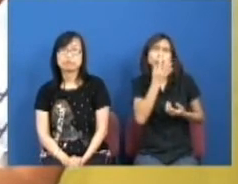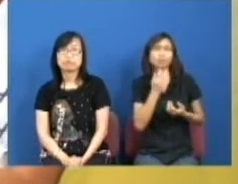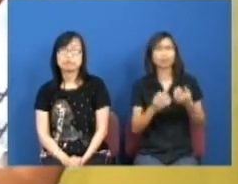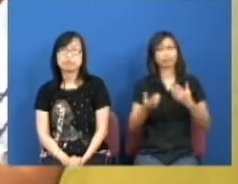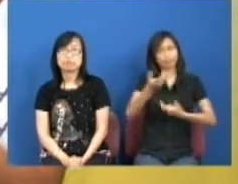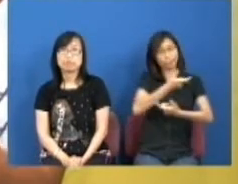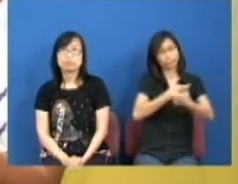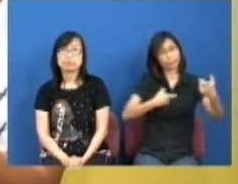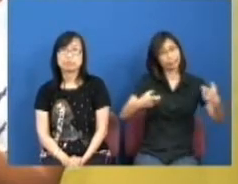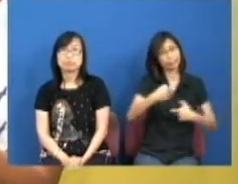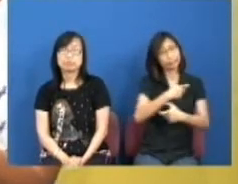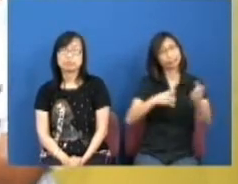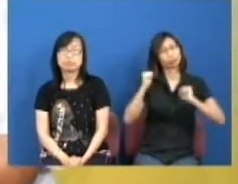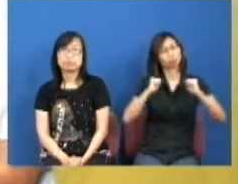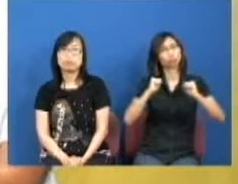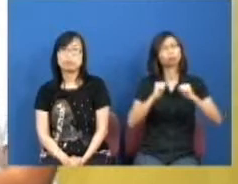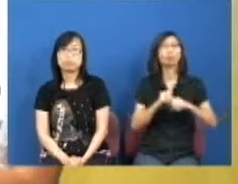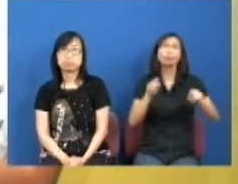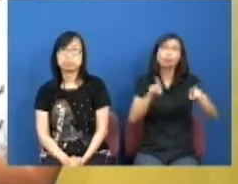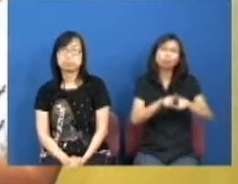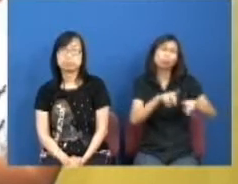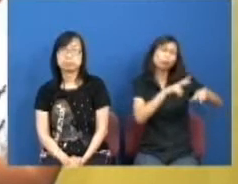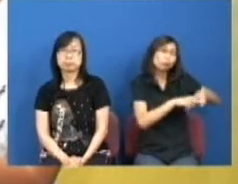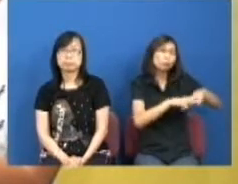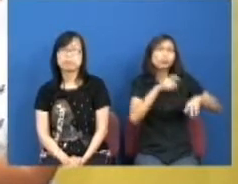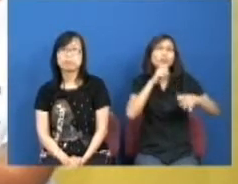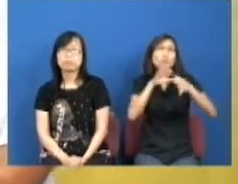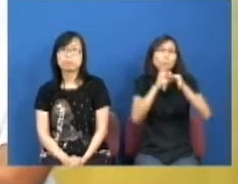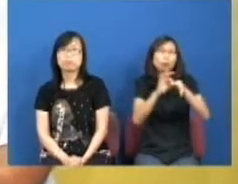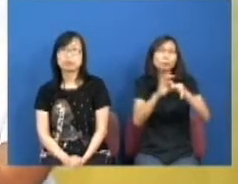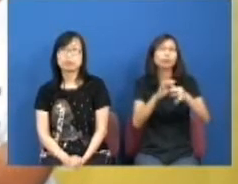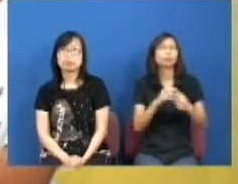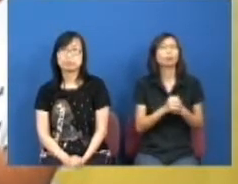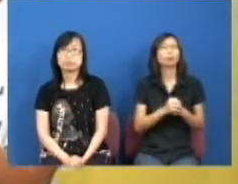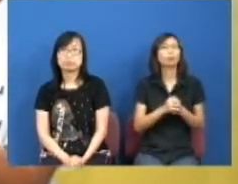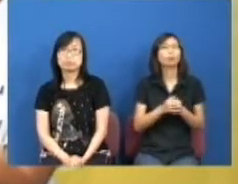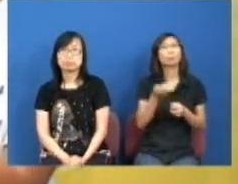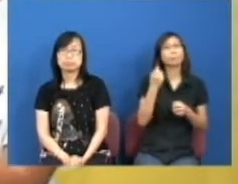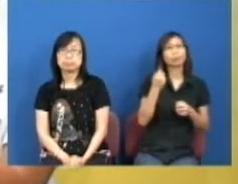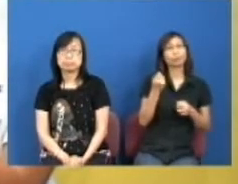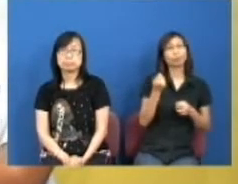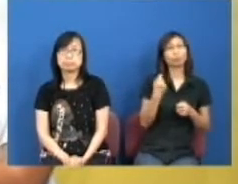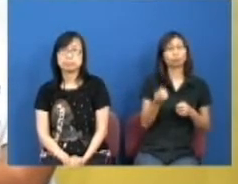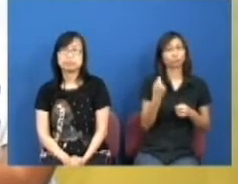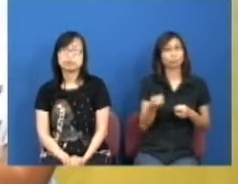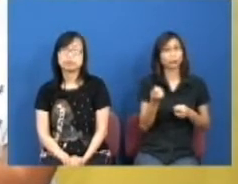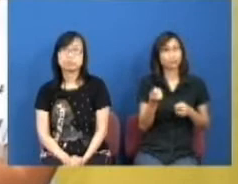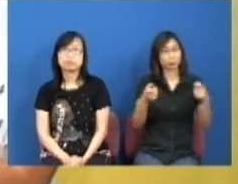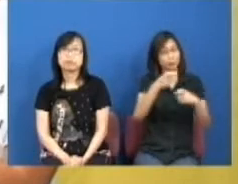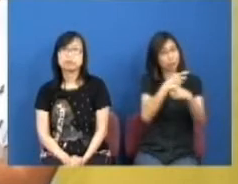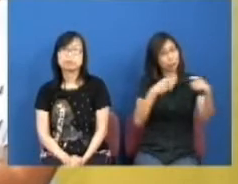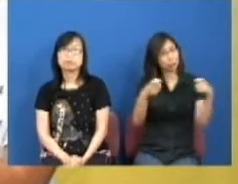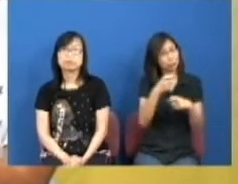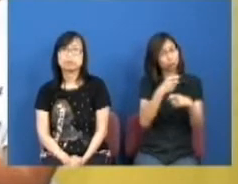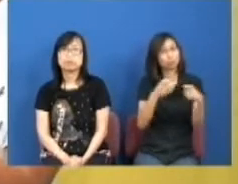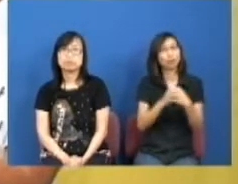同內地有密切聯繫，而好多時或者要做生意方面啊，或者即係識多啲人啊，又或